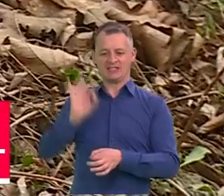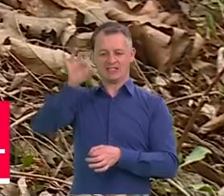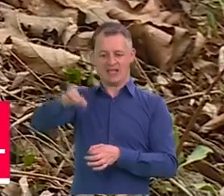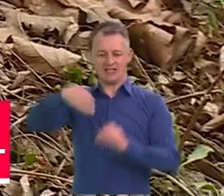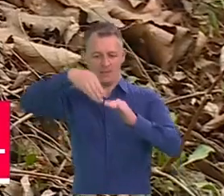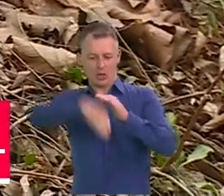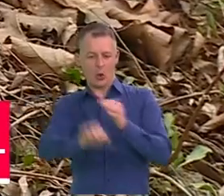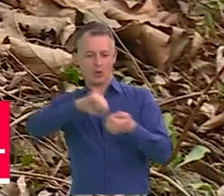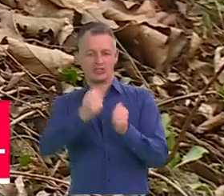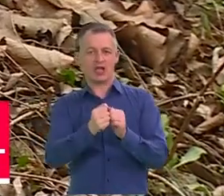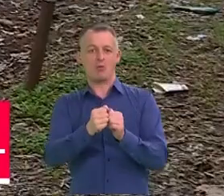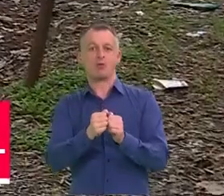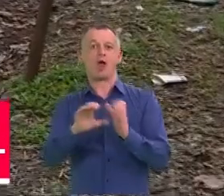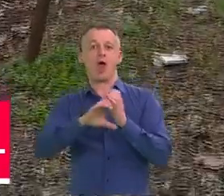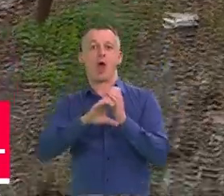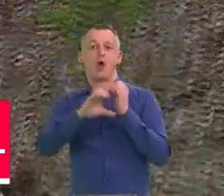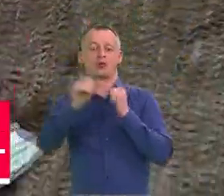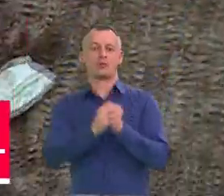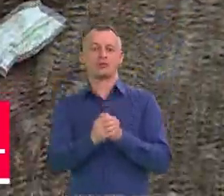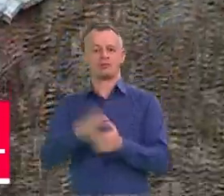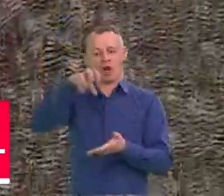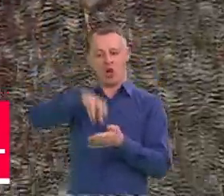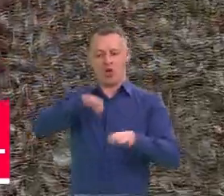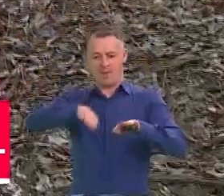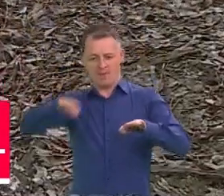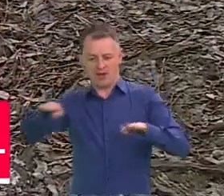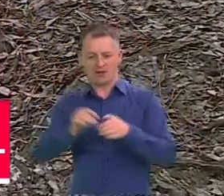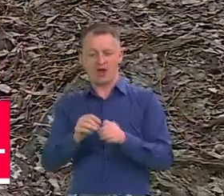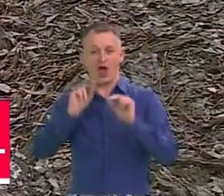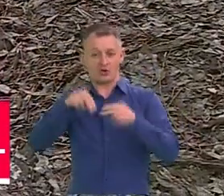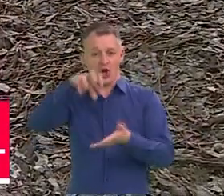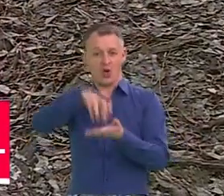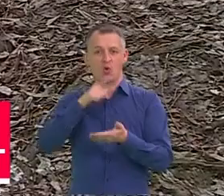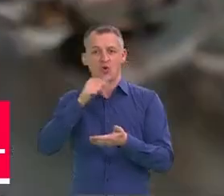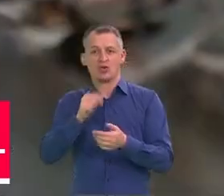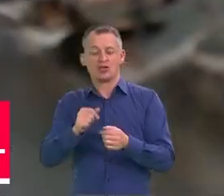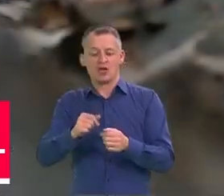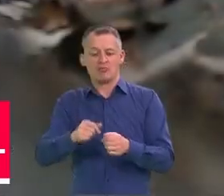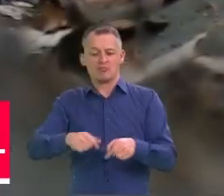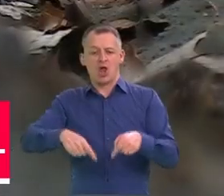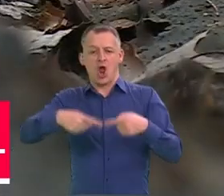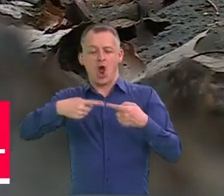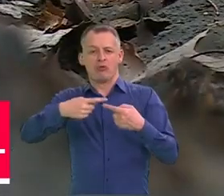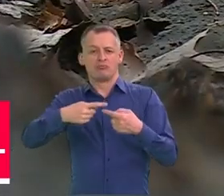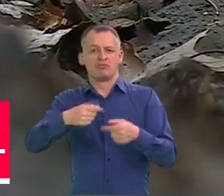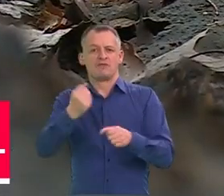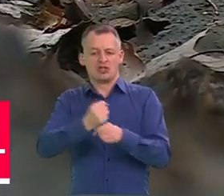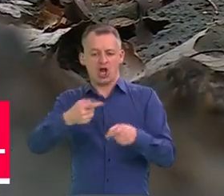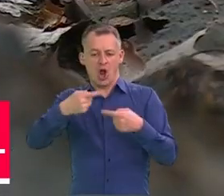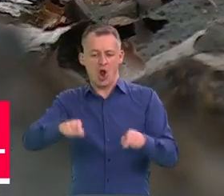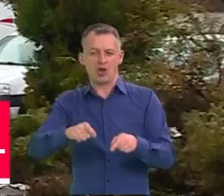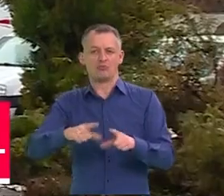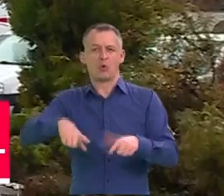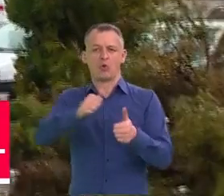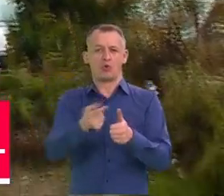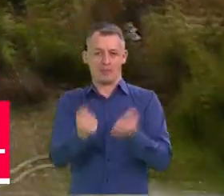autobuz. Locurile improvizate de parcare devin și locurile unde se golește gunoiul din mașină. Comportamentul ne definește